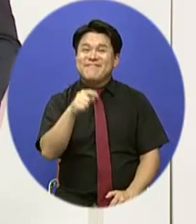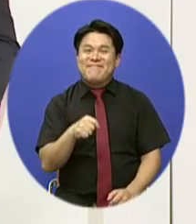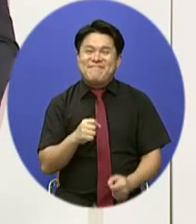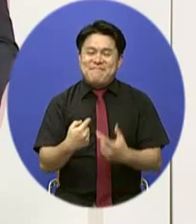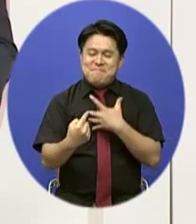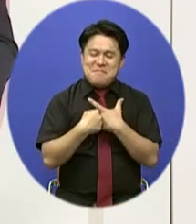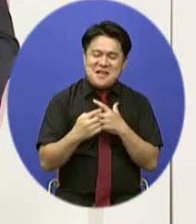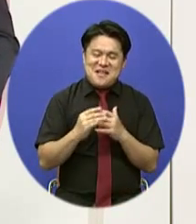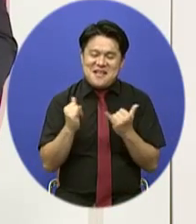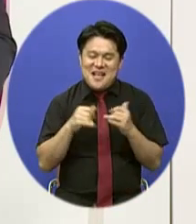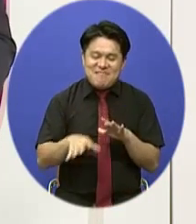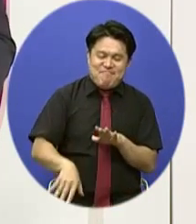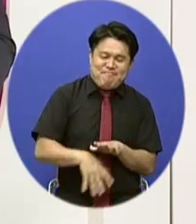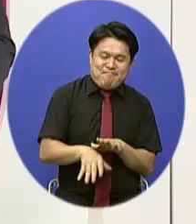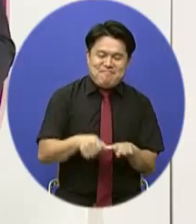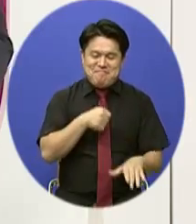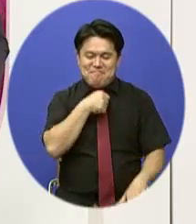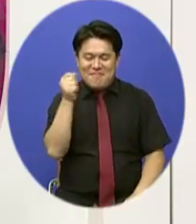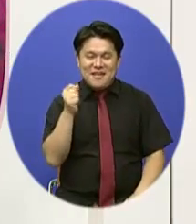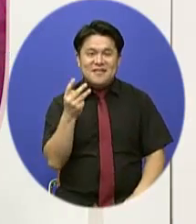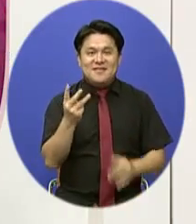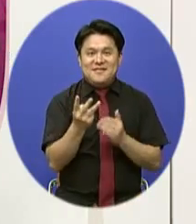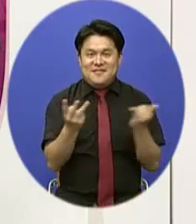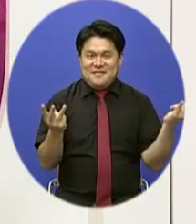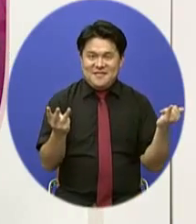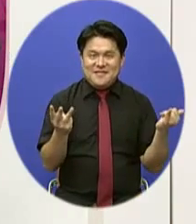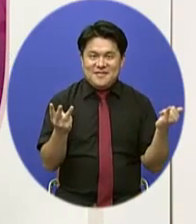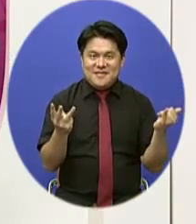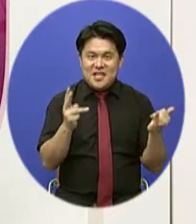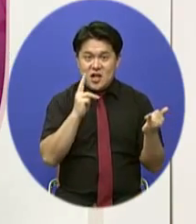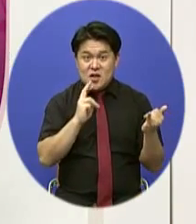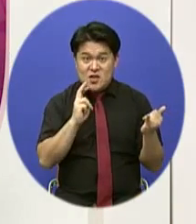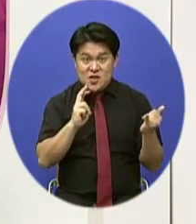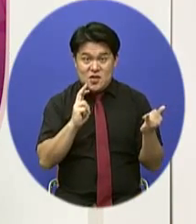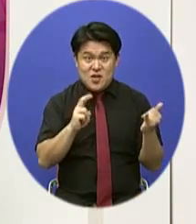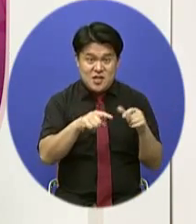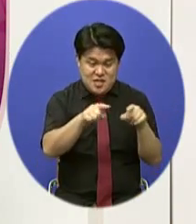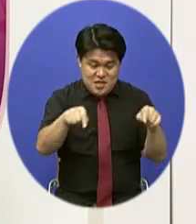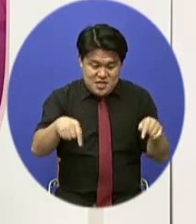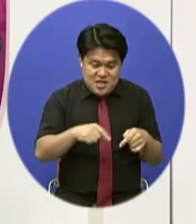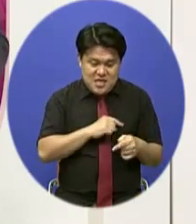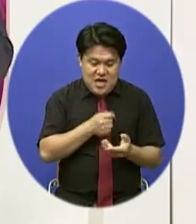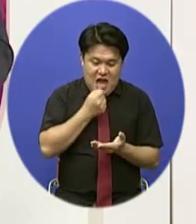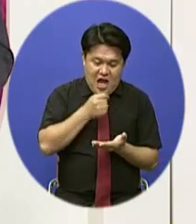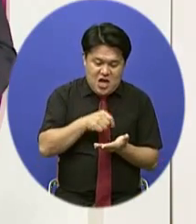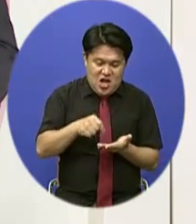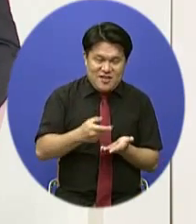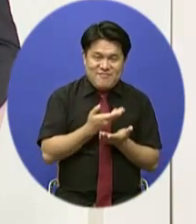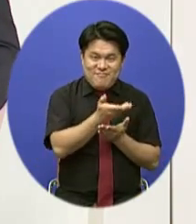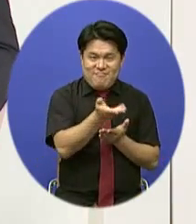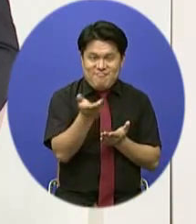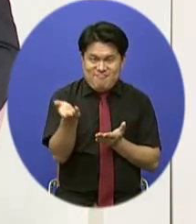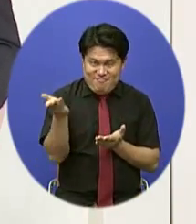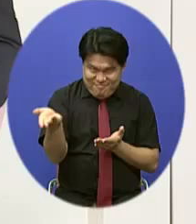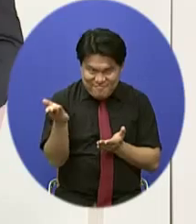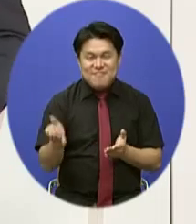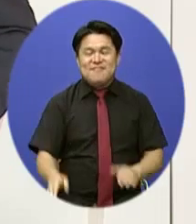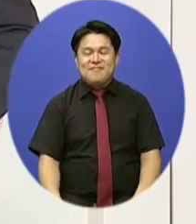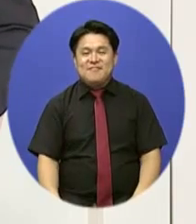저희가 추첨을 해서 세 네. 분에게 MC들, 사인 네. CD를 여러분 댁으로 네. 보내드리겠습니다.